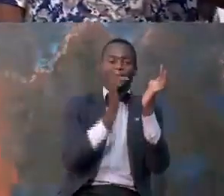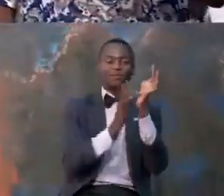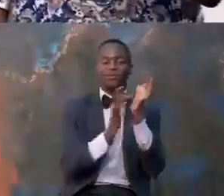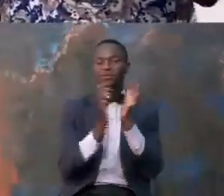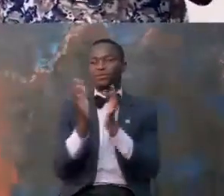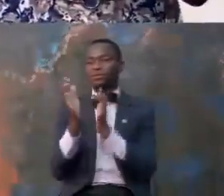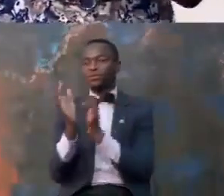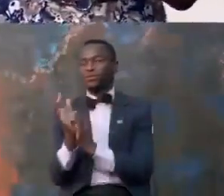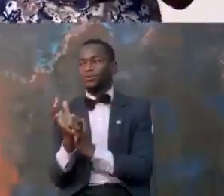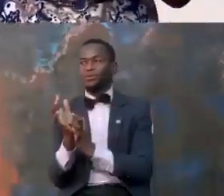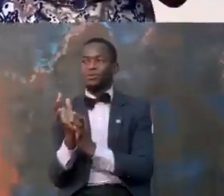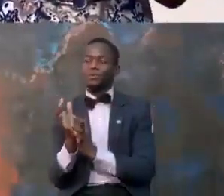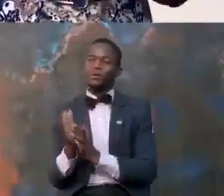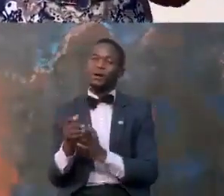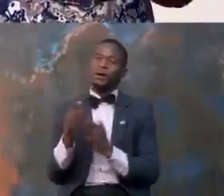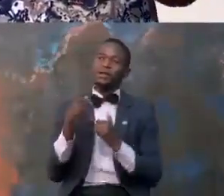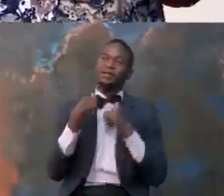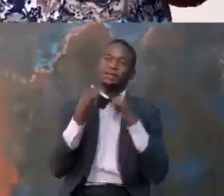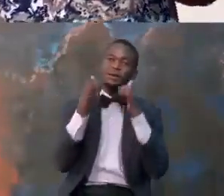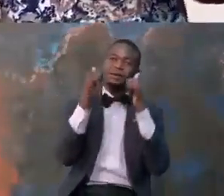Bwana Yesu